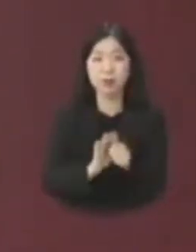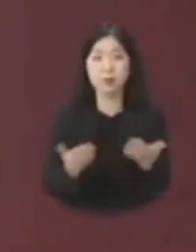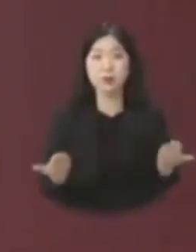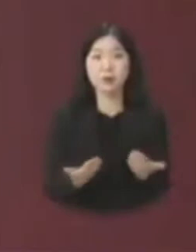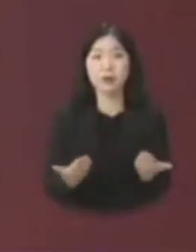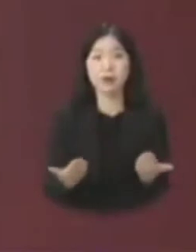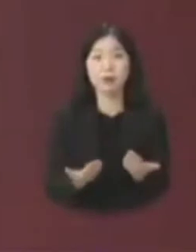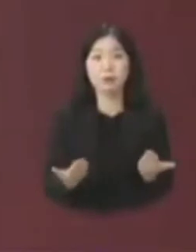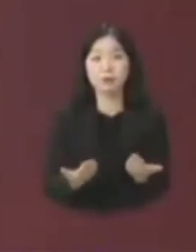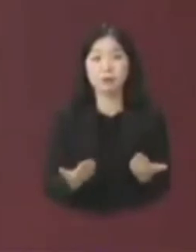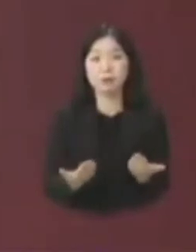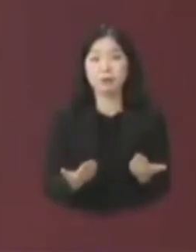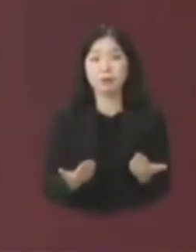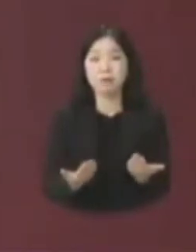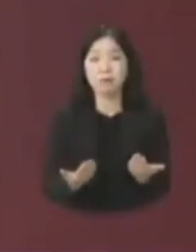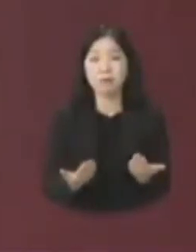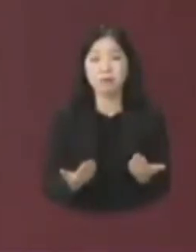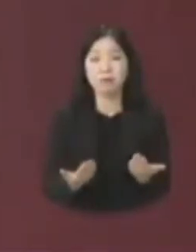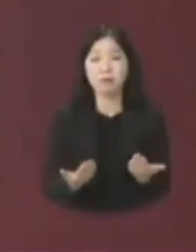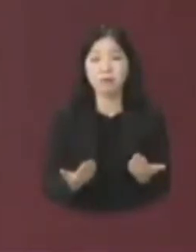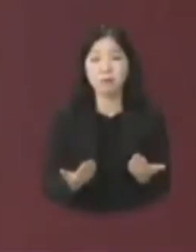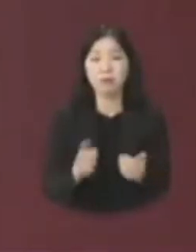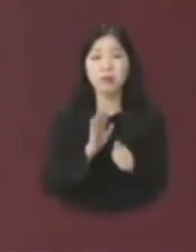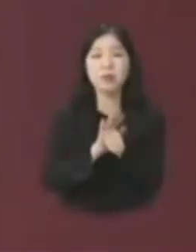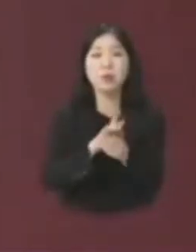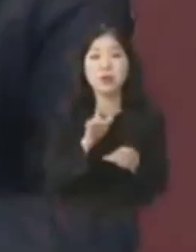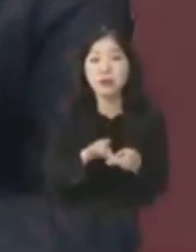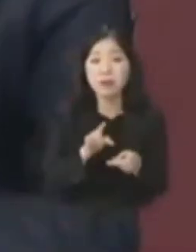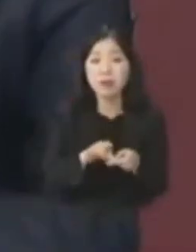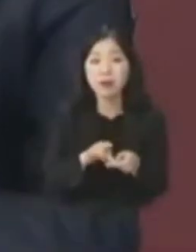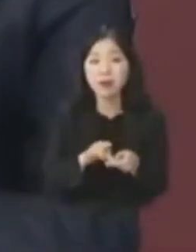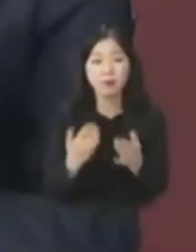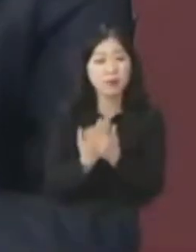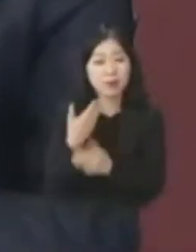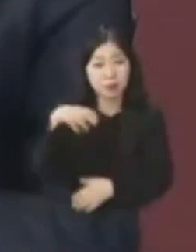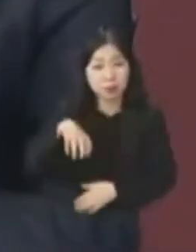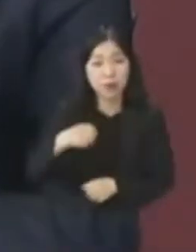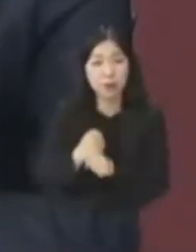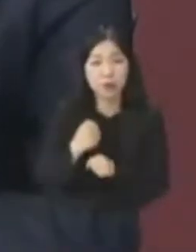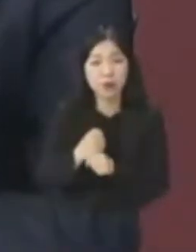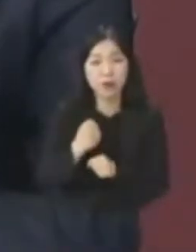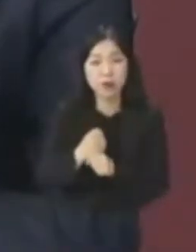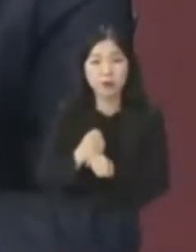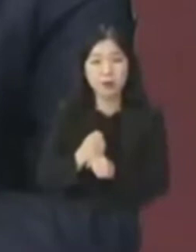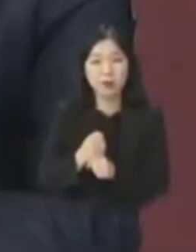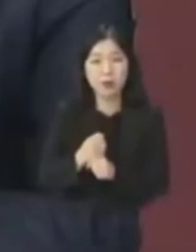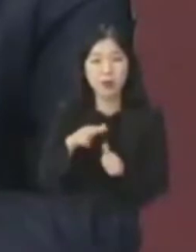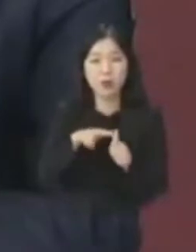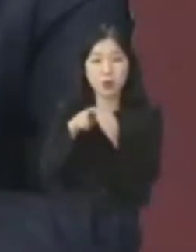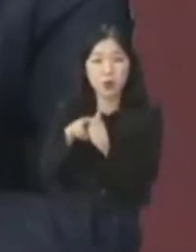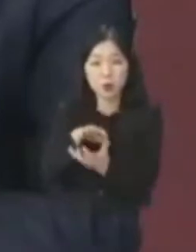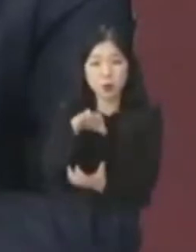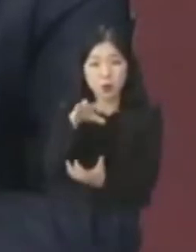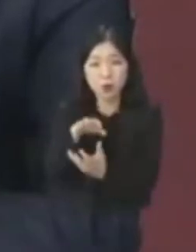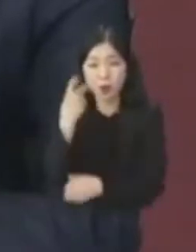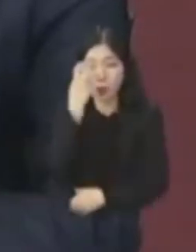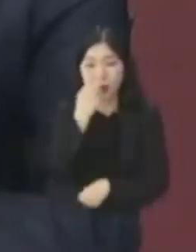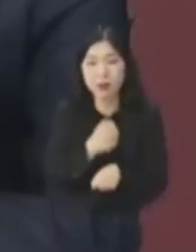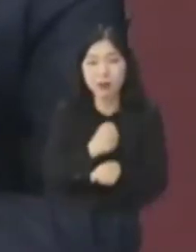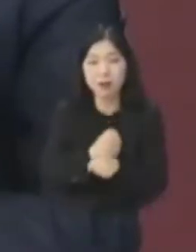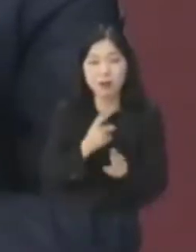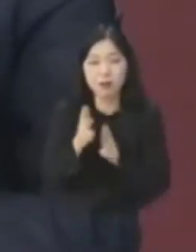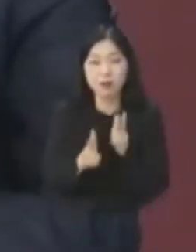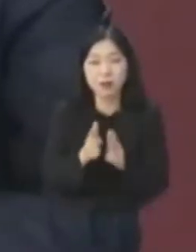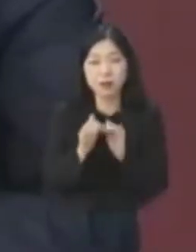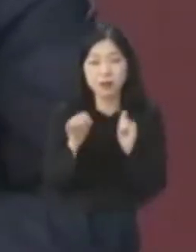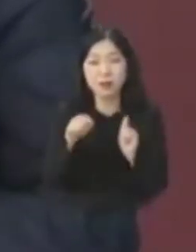산업 뭐 지능센터든 지능원을 만들어서 데이터를 해서 이 데이터를 관리로 함으로써 그 사업자들의 이익을